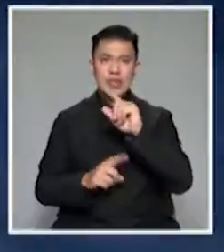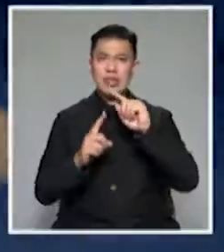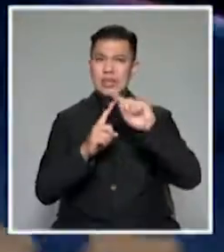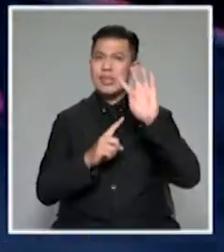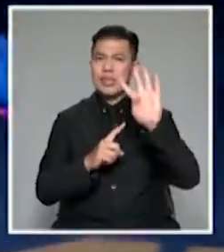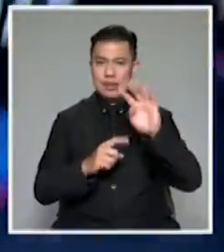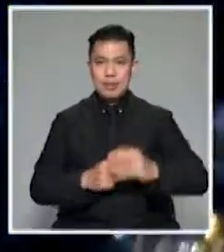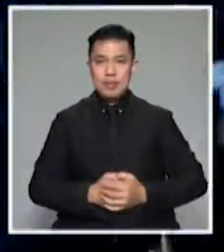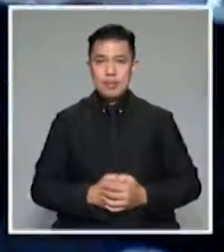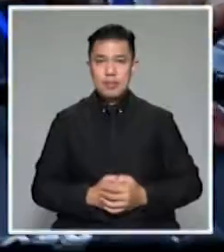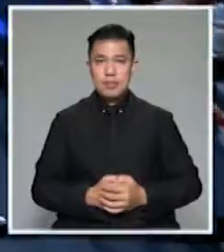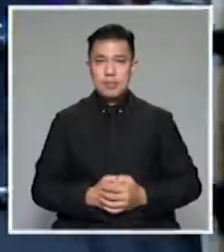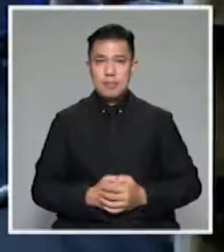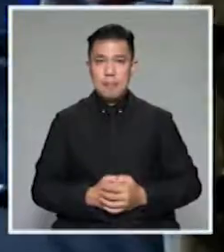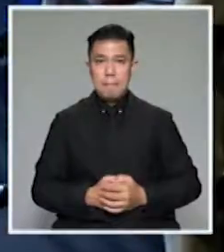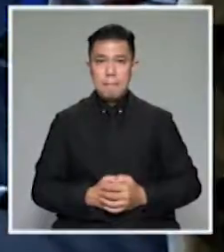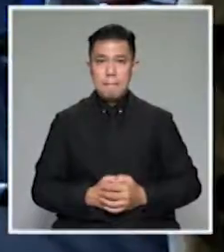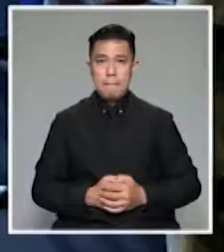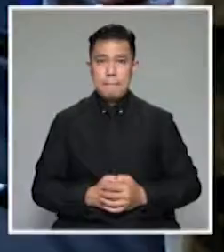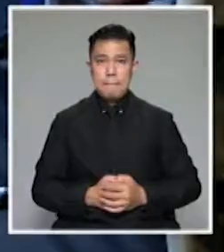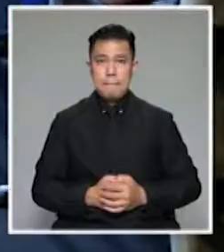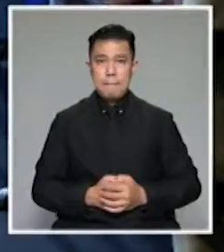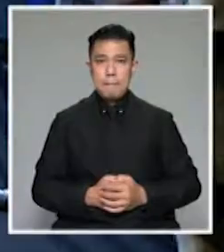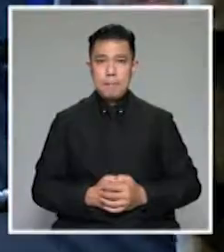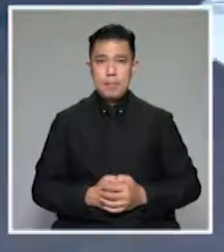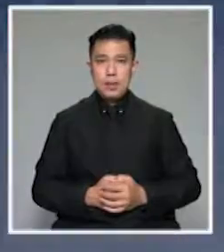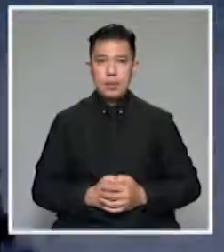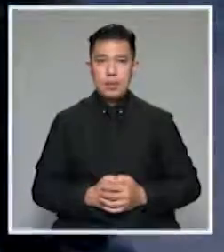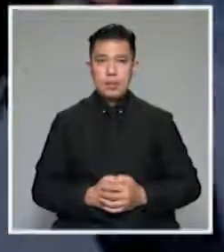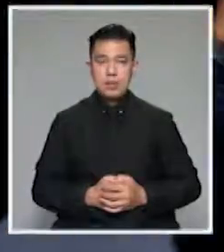ที่4ค่ะ ทีเดียวขึ้นมานี่ตัวแข็งครับมาแล้ว ใจก่อนอย่าเพิ่ง